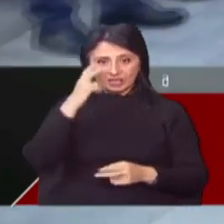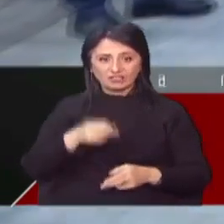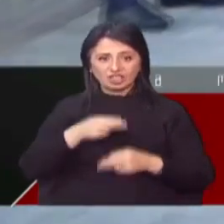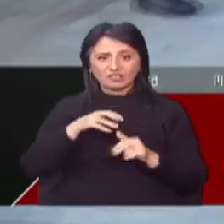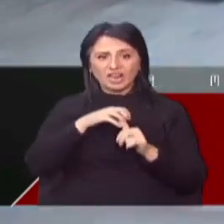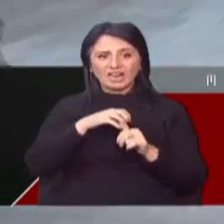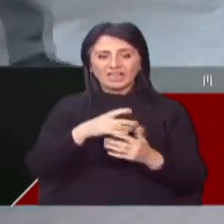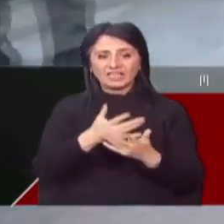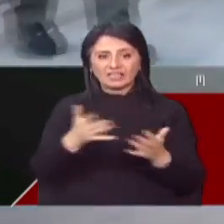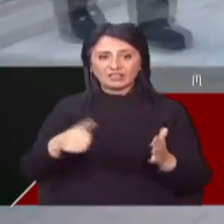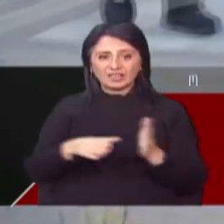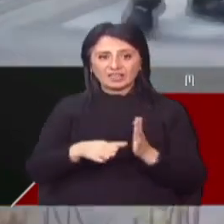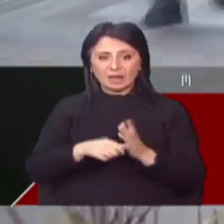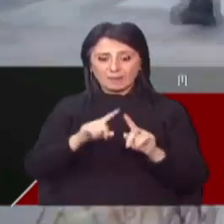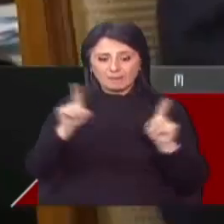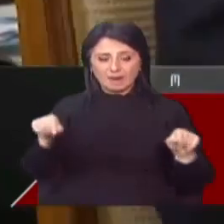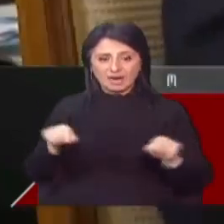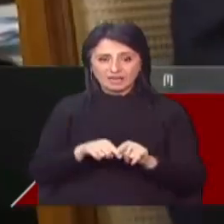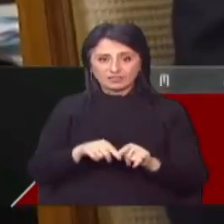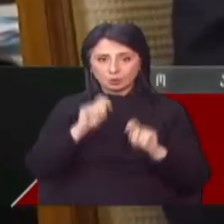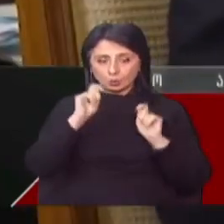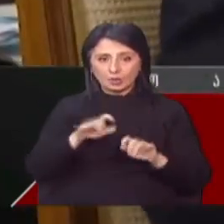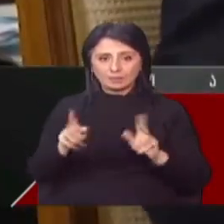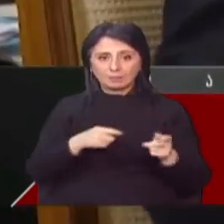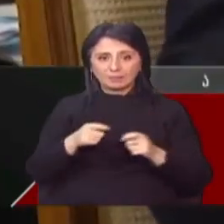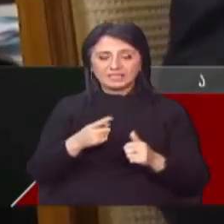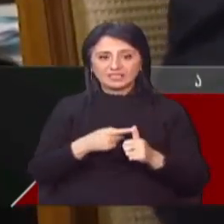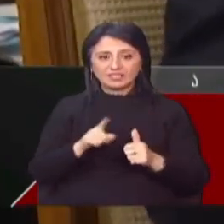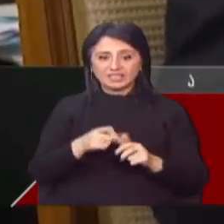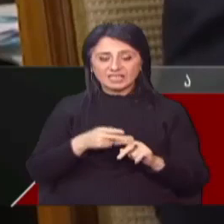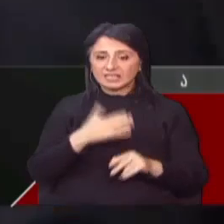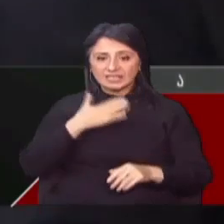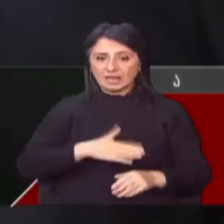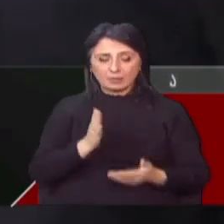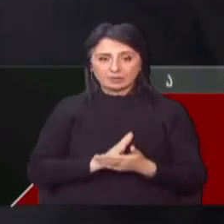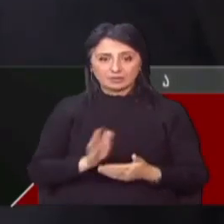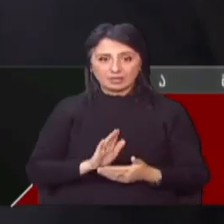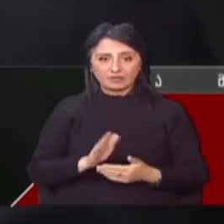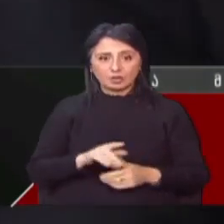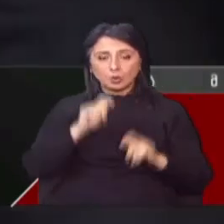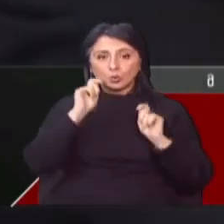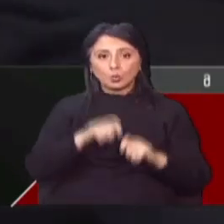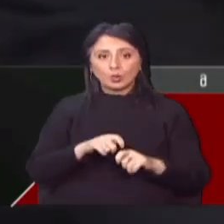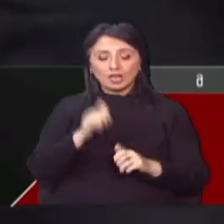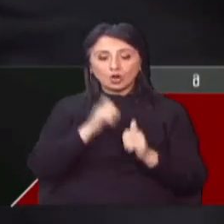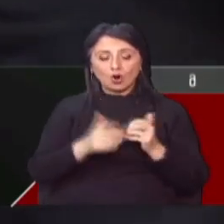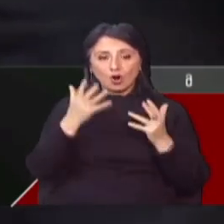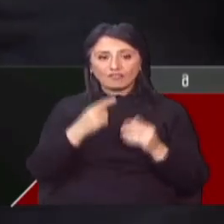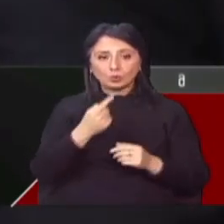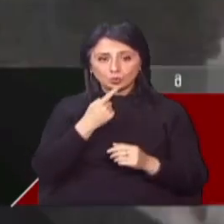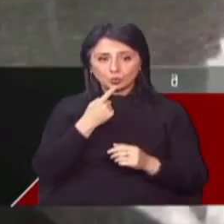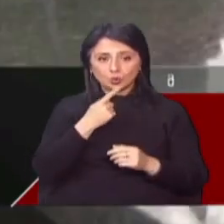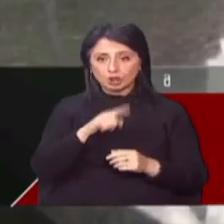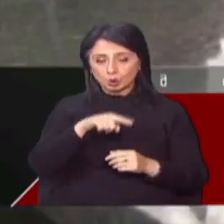ჩასული ლიდერებისა და დახმარების პაკეტებისა, უკრაინის პრეზიდენტი თვლის, რომ ეს საკმარისი არ არის, რომ უკრაინელებს ყოველდღიურად უჭირთ,